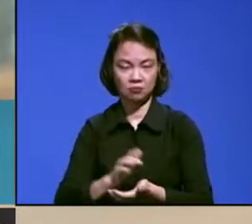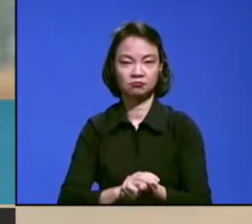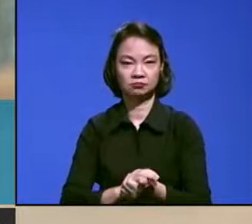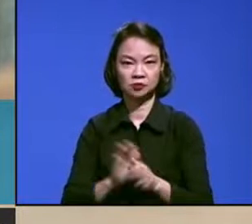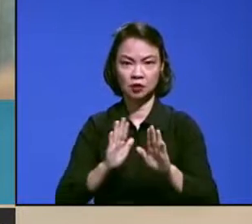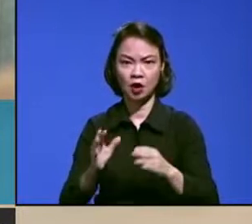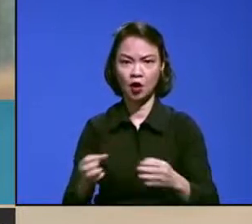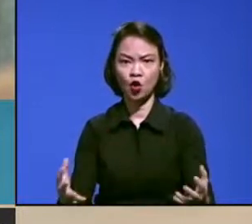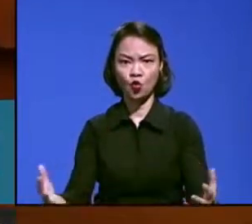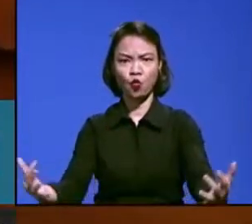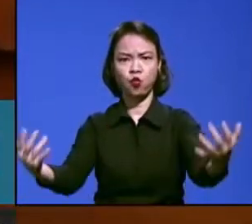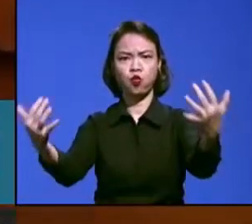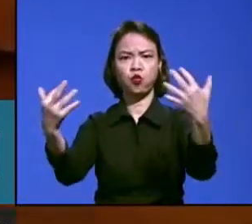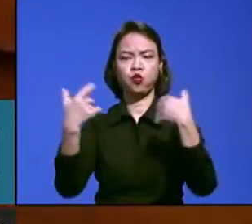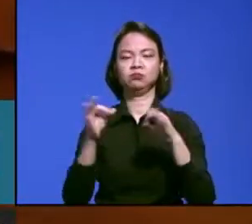tidak melebihi kapasitas.